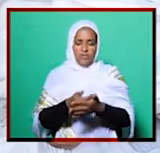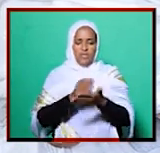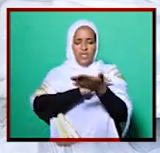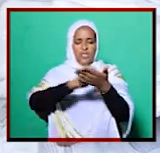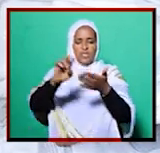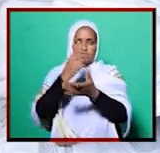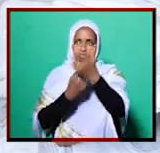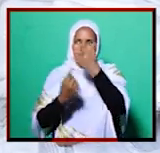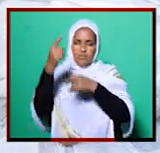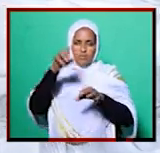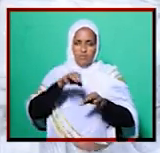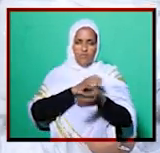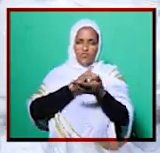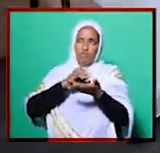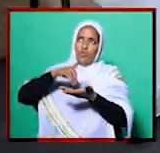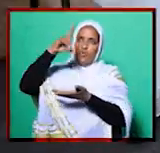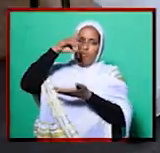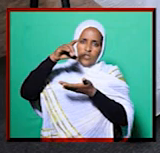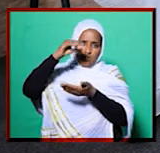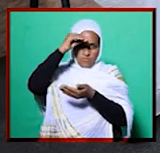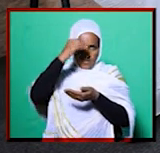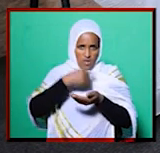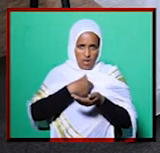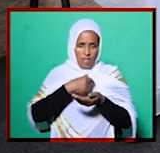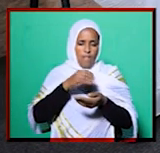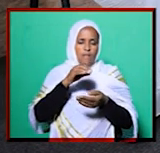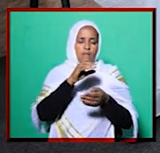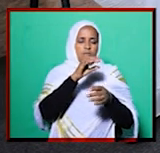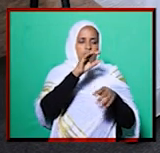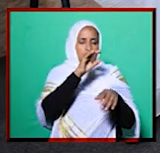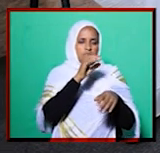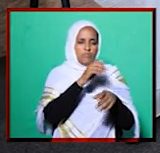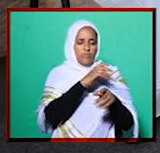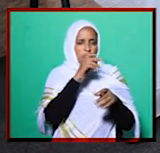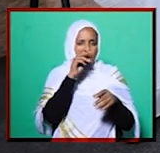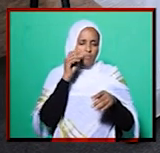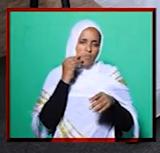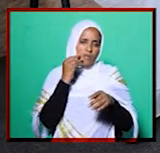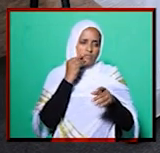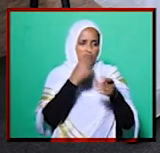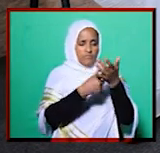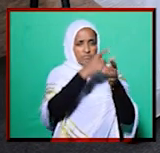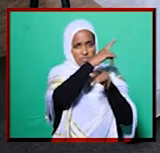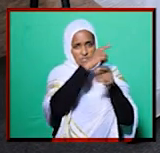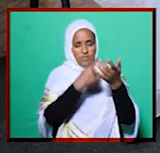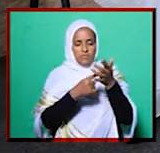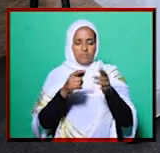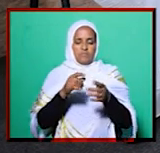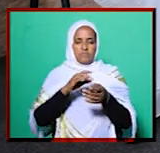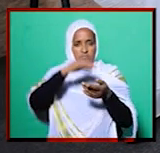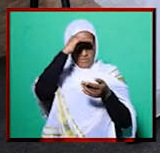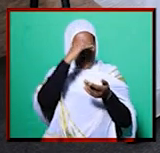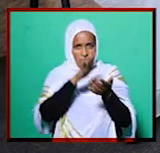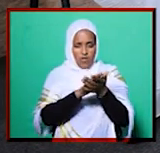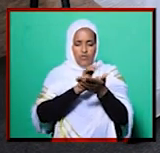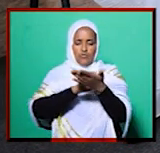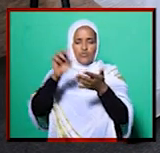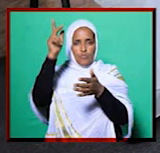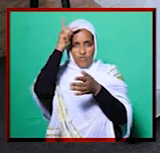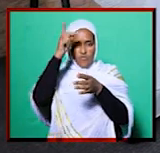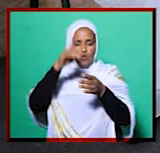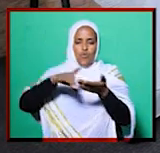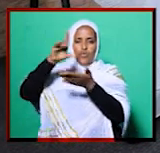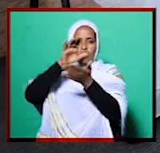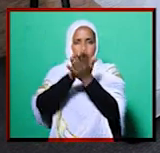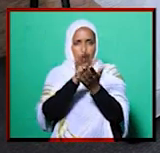ድረስ የቅድስት ሥላሴ መንፈሳዊ ኮሌጅ ትምህርት ቤት አለ። የታይካ ነገስት ባታ ለማርያም የቀሳውስት የመምራን ማስልጠኛ ትምህርት ቤት አለ። ቅዱስ